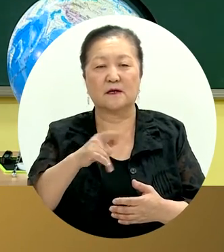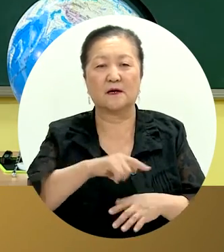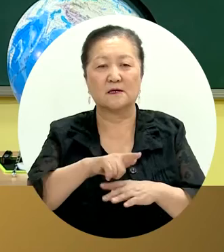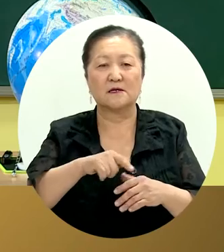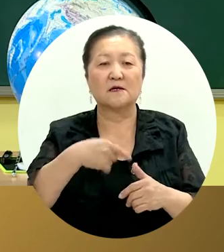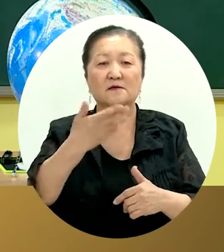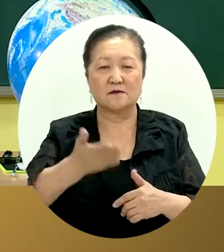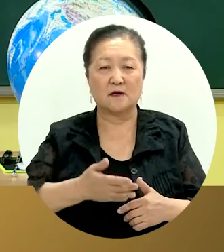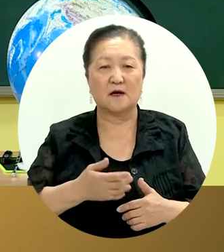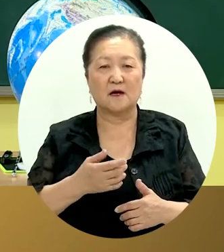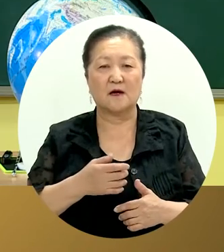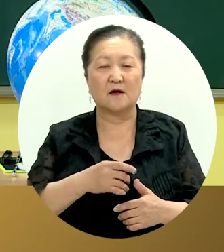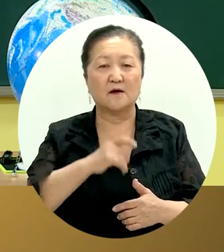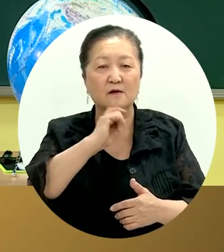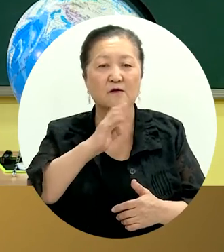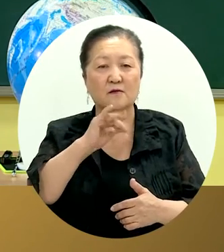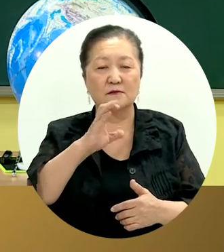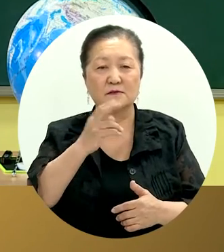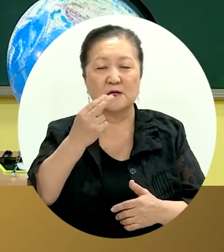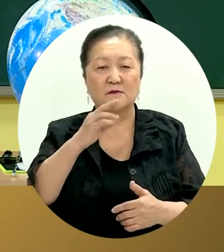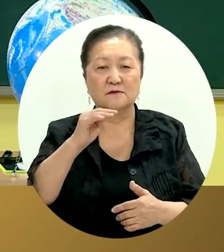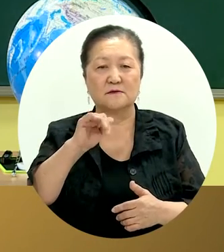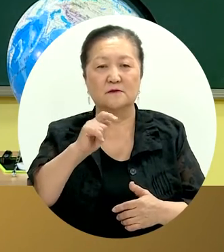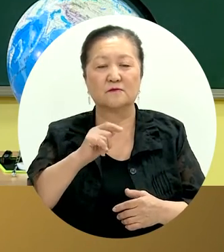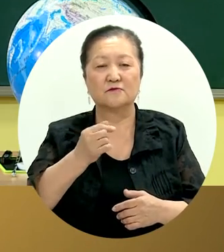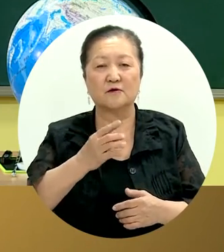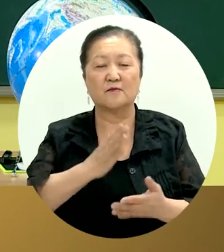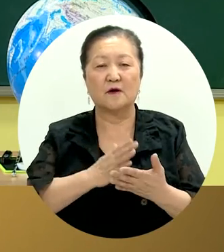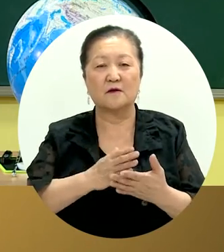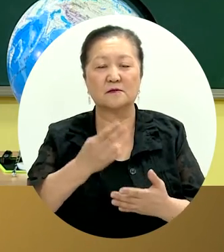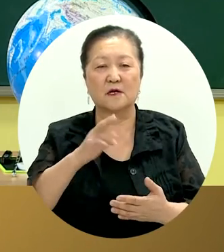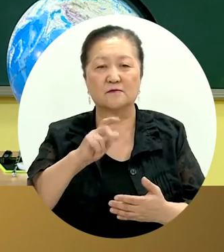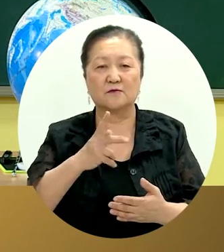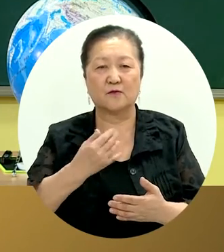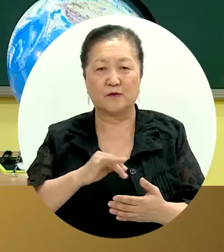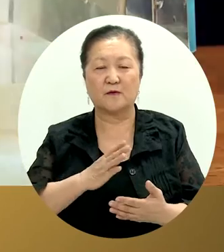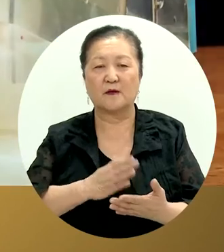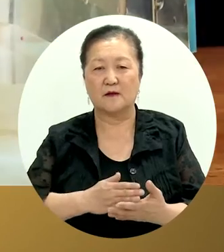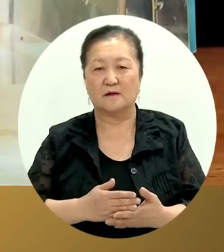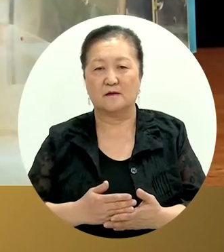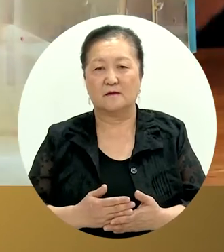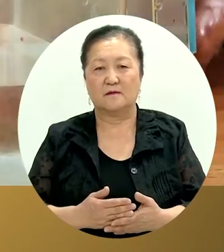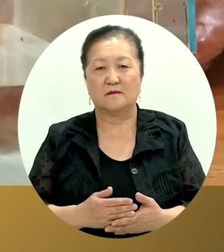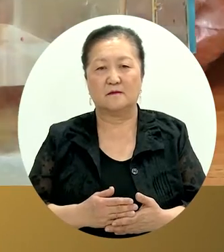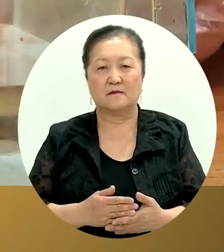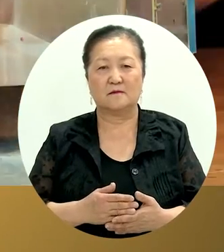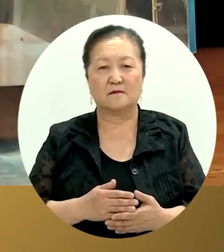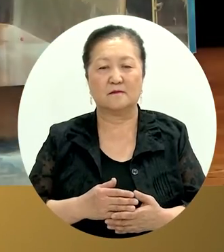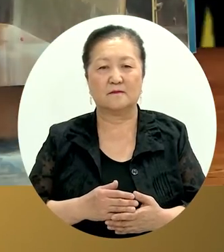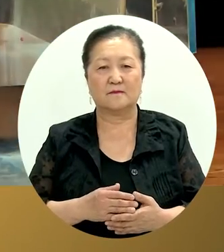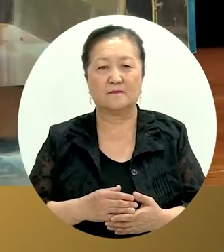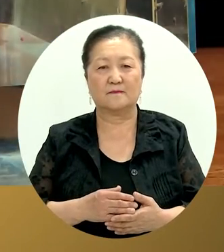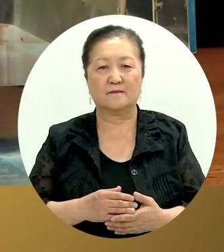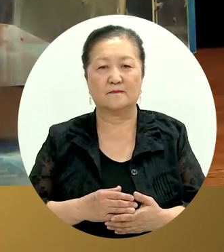ус маань арай давсчлалт багатай газрыг илэрхийлж байна. За. За одоо усаа хийх